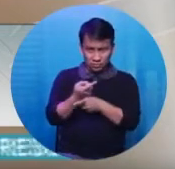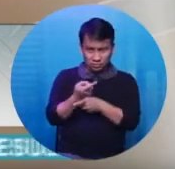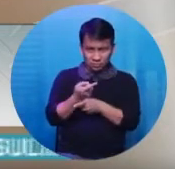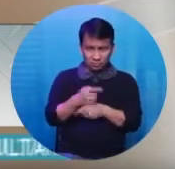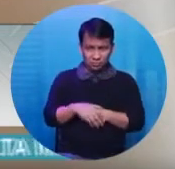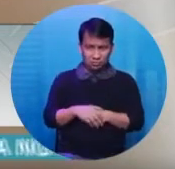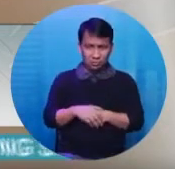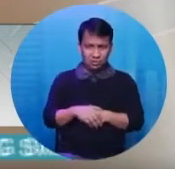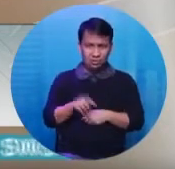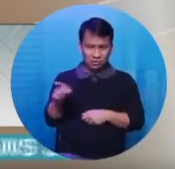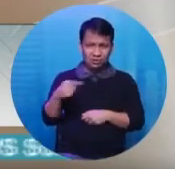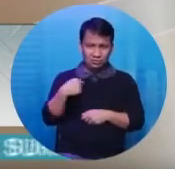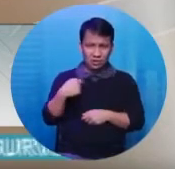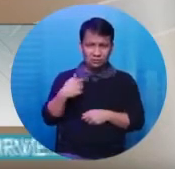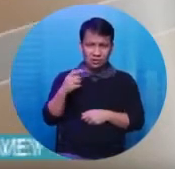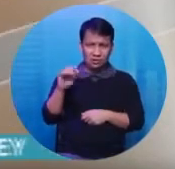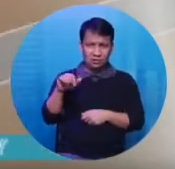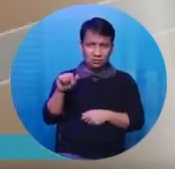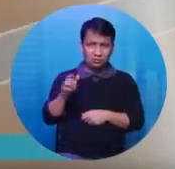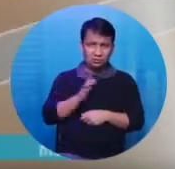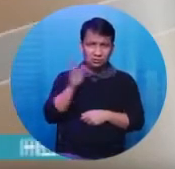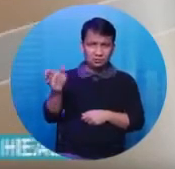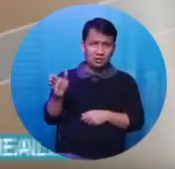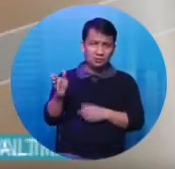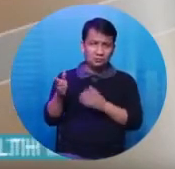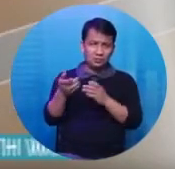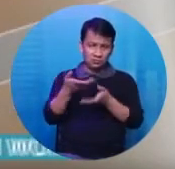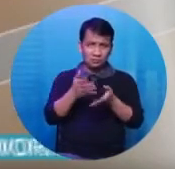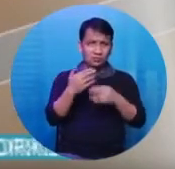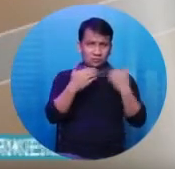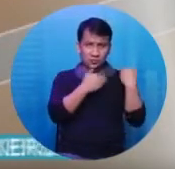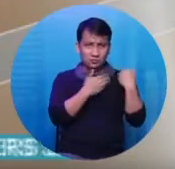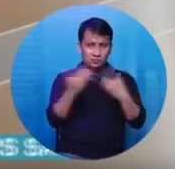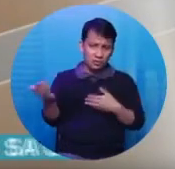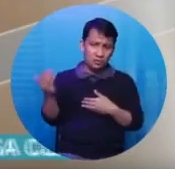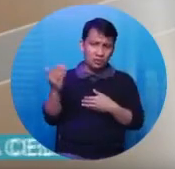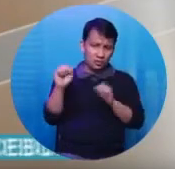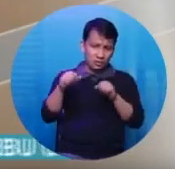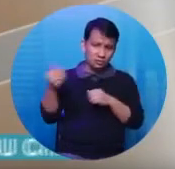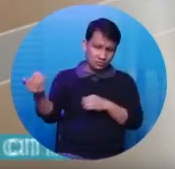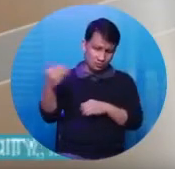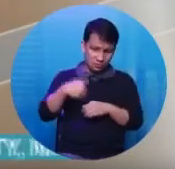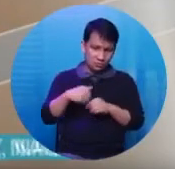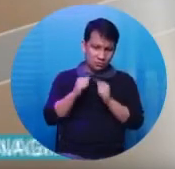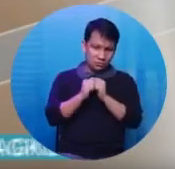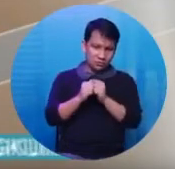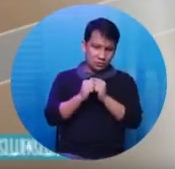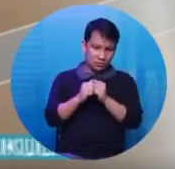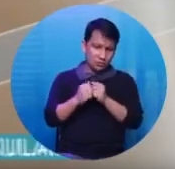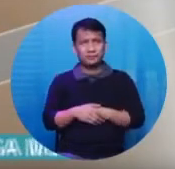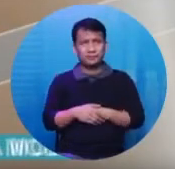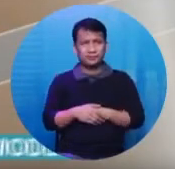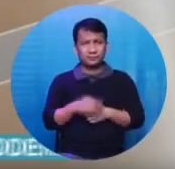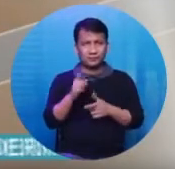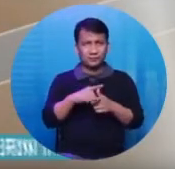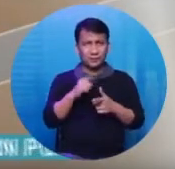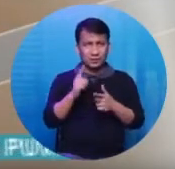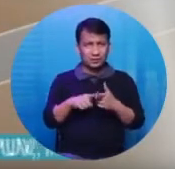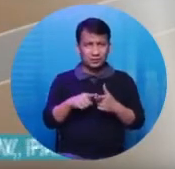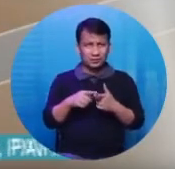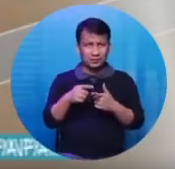apo, kayo na lang pong bahala, ma'am. Yes, sir. Walang po problema. Papuntahin niyo na lang po dito, sir. Sasamahan na lang namin siya po. Di po,